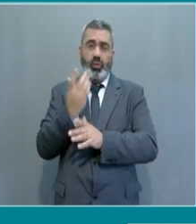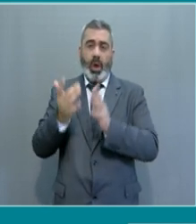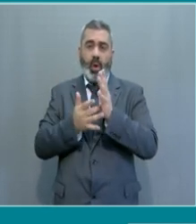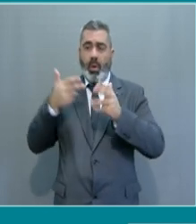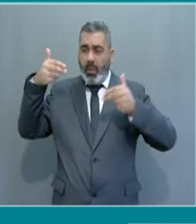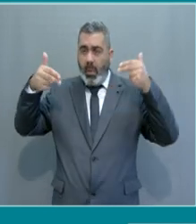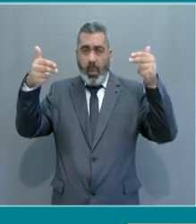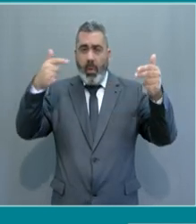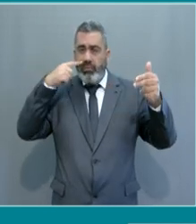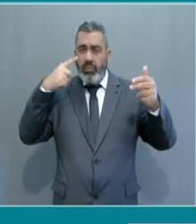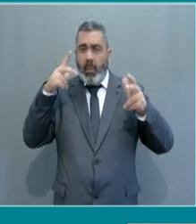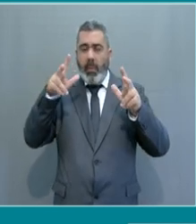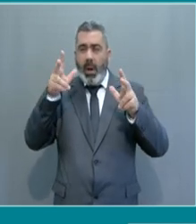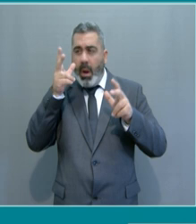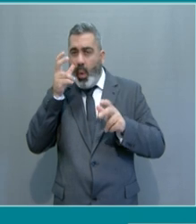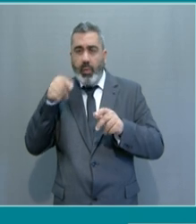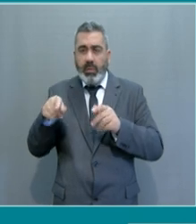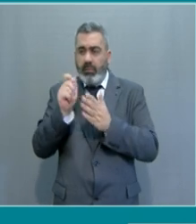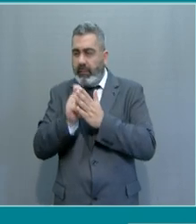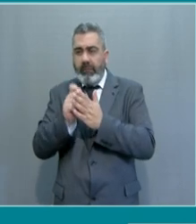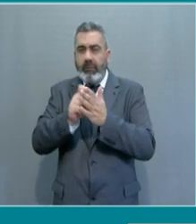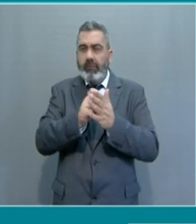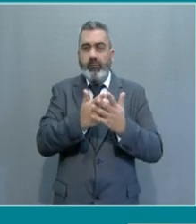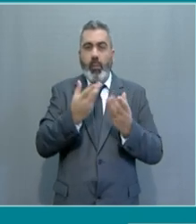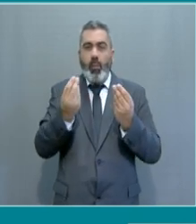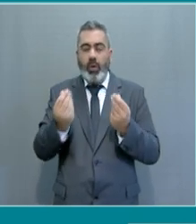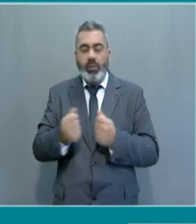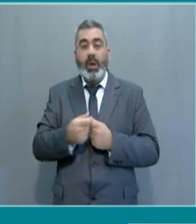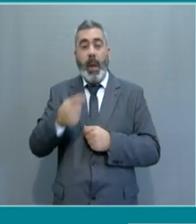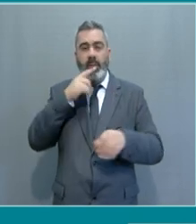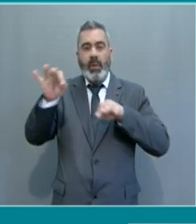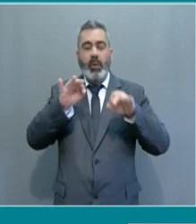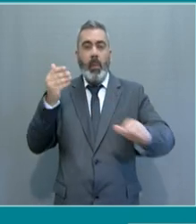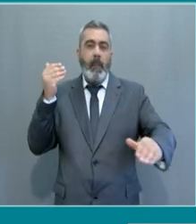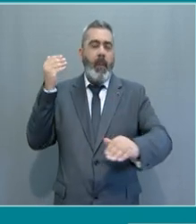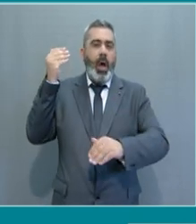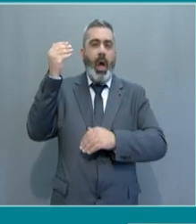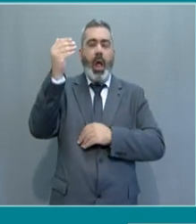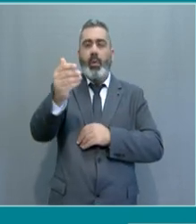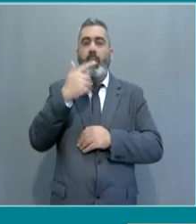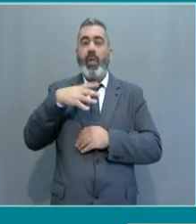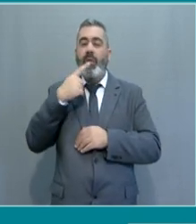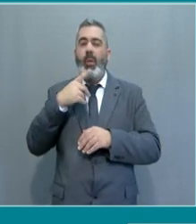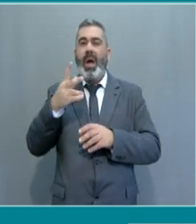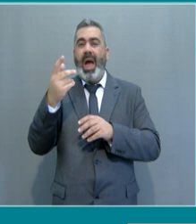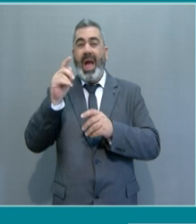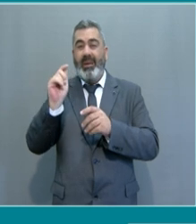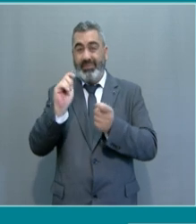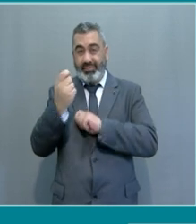πρόβλεψης παραγωγής του έργου και σε στάδιο σχεδιασμού μια μελλοντική επέκταση με εγκατάσταση αποθήκευσης